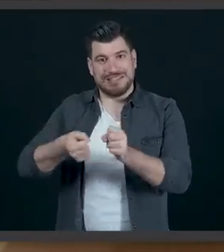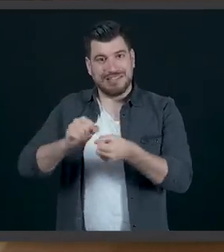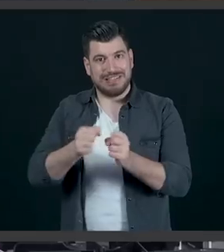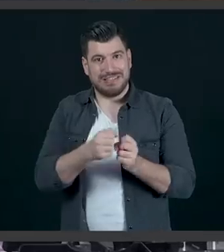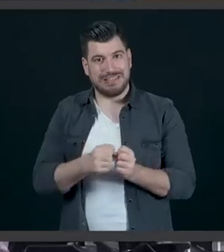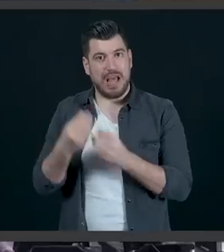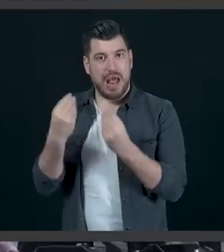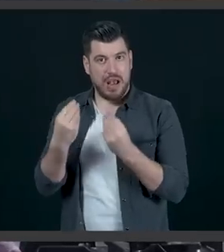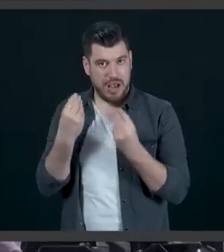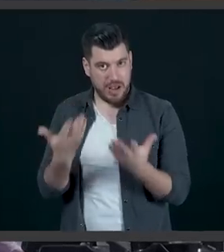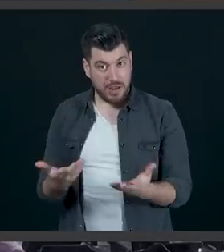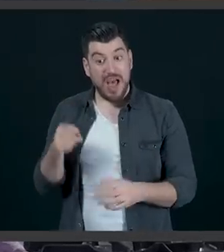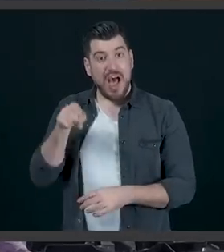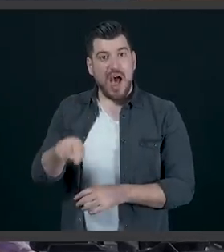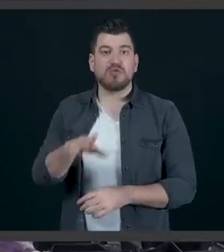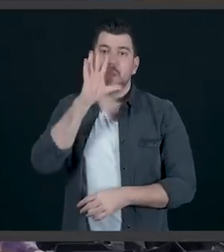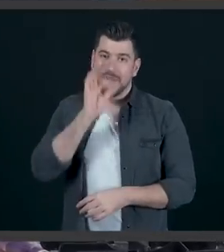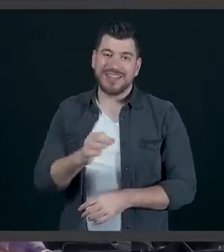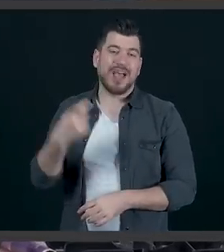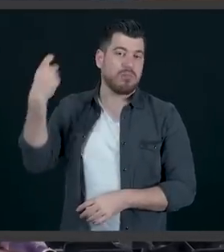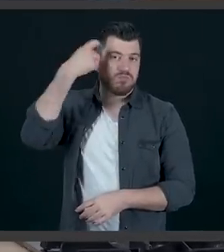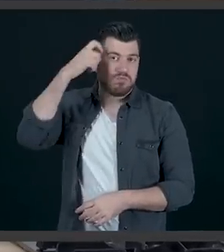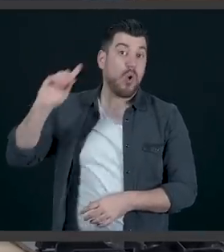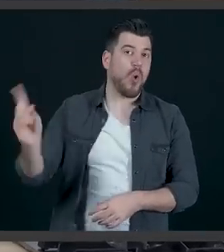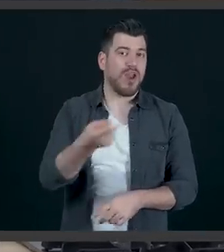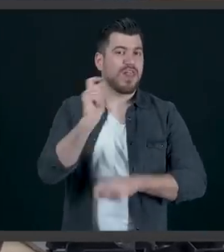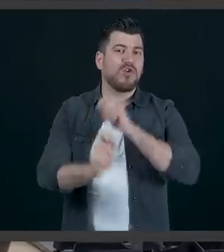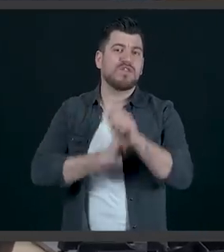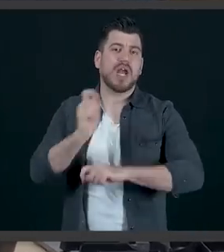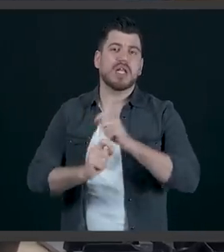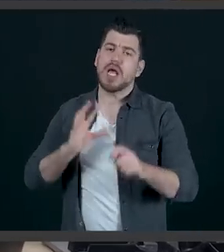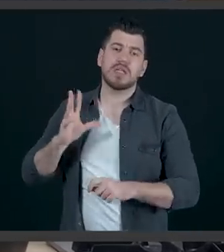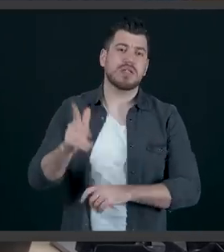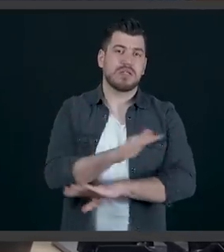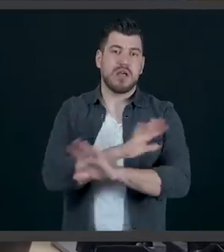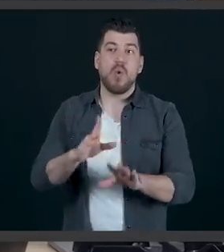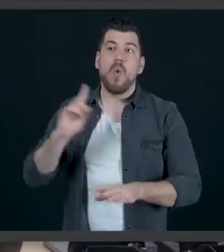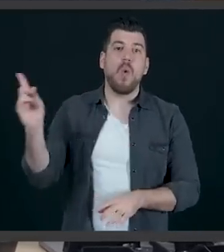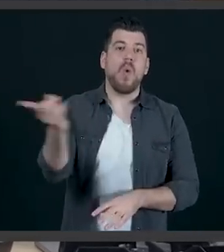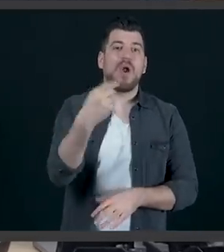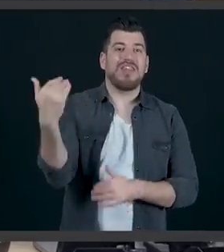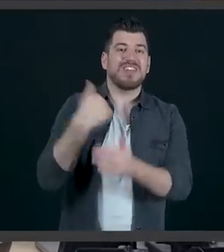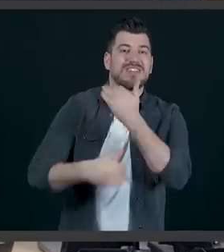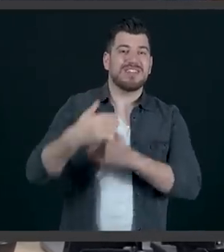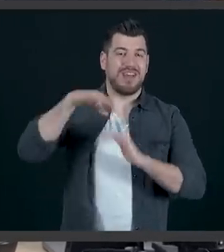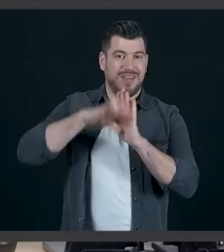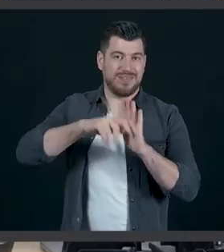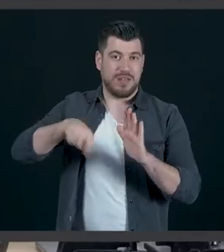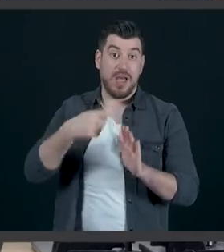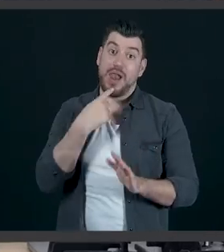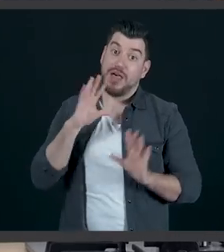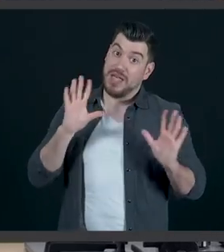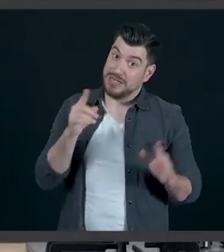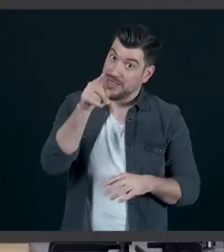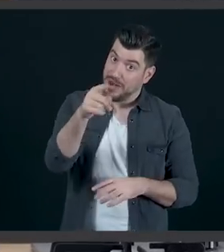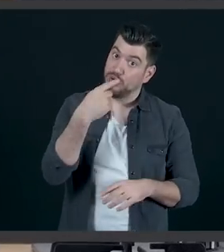καλά. Θα γίνει το αγαπημένο σας snack, σας το υπόσχομαι, θα το φτιάχνετε όλη την ώρα. Όλος ο κόσμος θα ζητάει τη συνταγή. Εσείς βέβαια θα του λέτε ότι την